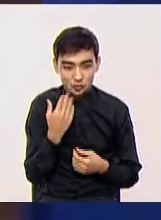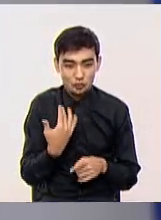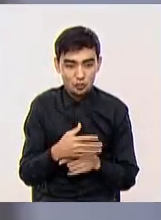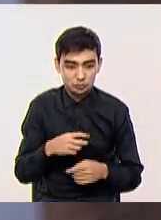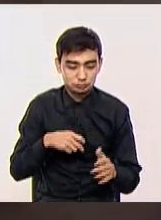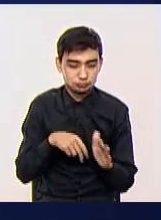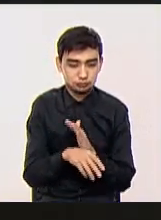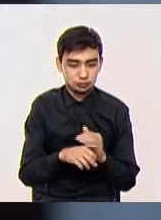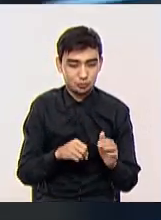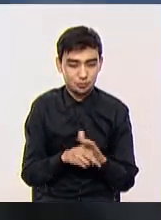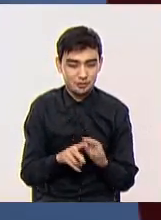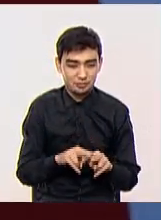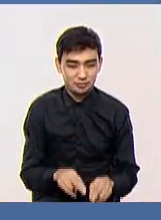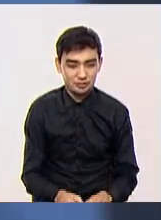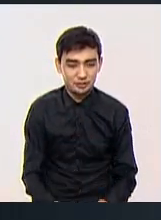далаға тұра қашты.